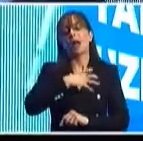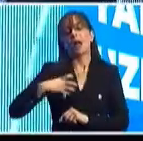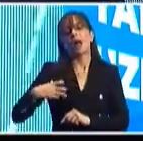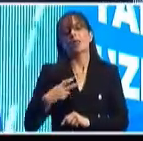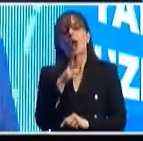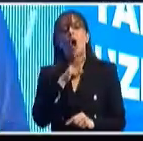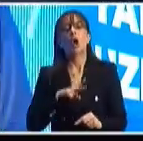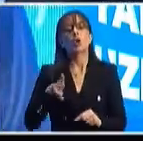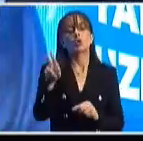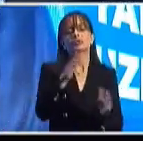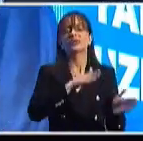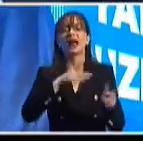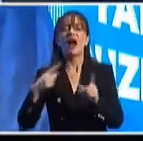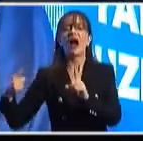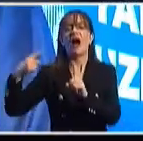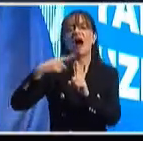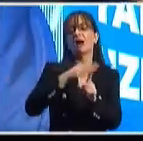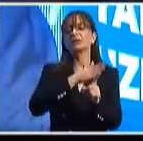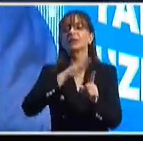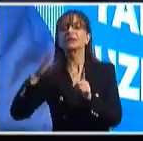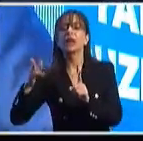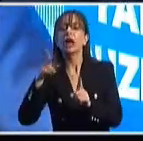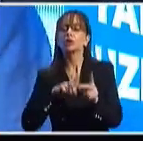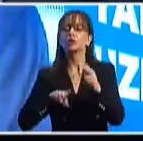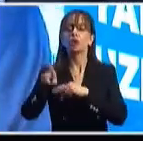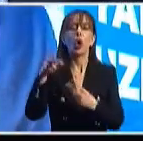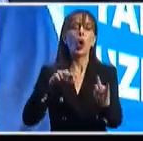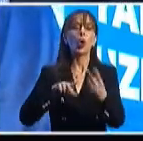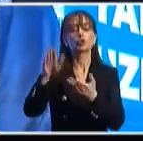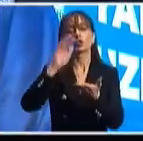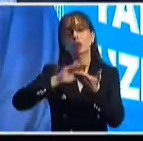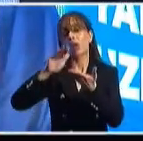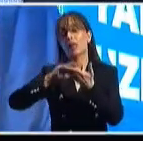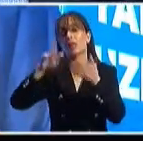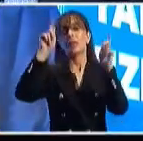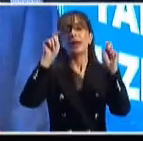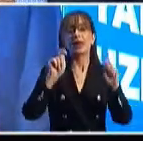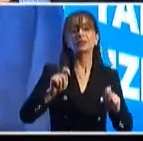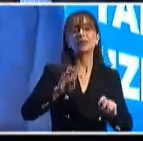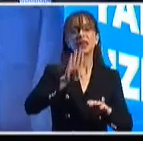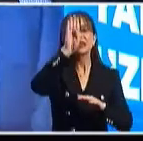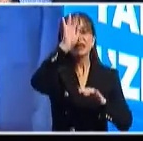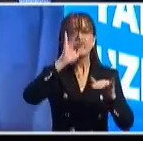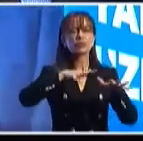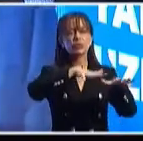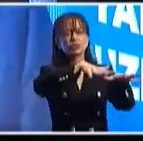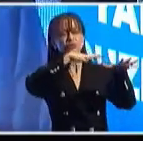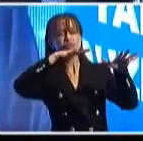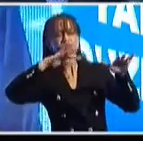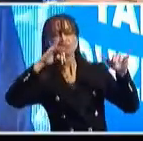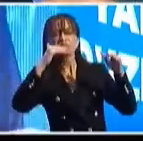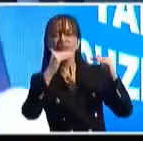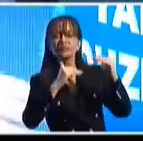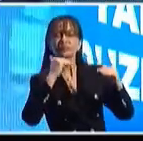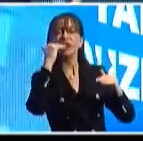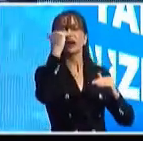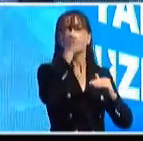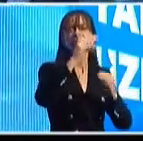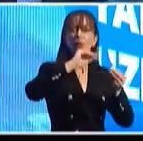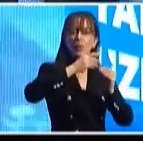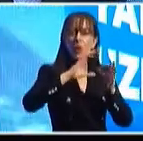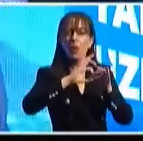yolumuzun düzenlemesini yapacağız. Bu da yan yollarla birlikte İstanbul'daki trafik yoğunluğunu arttıran o